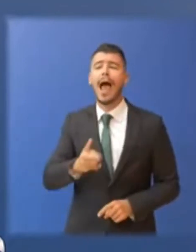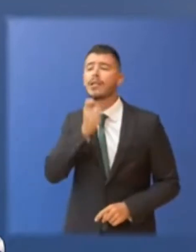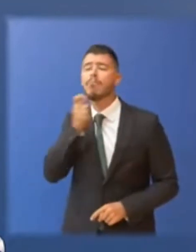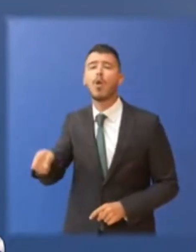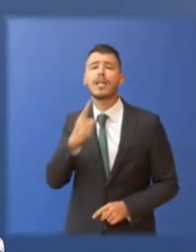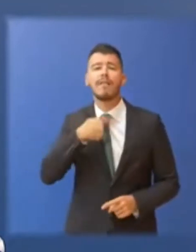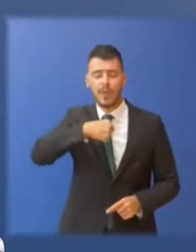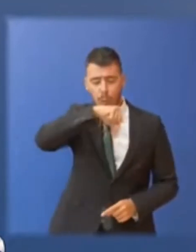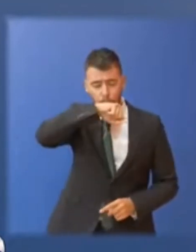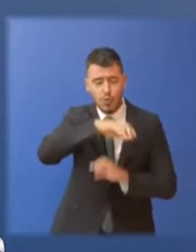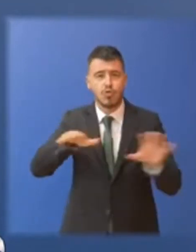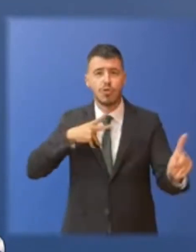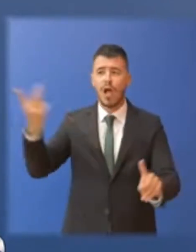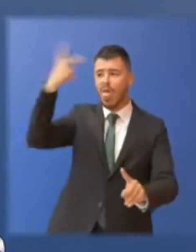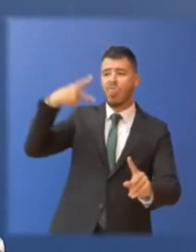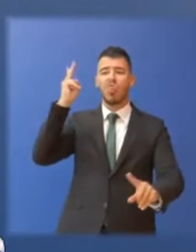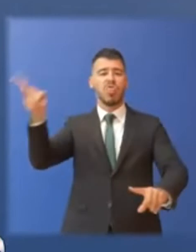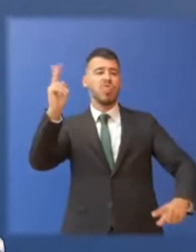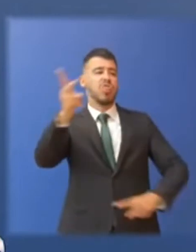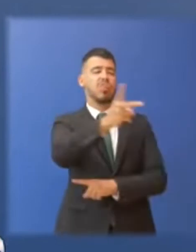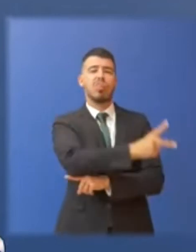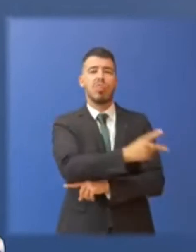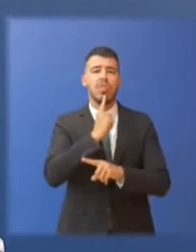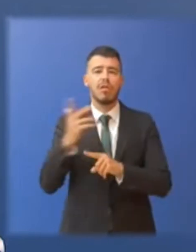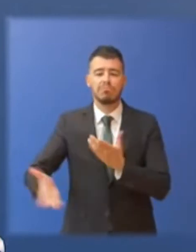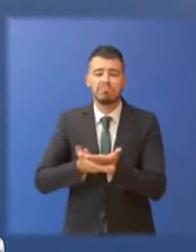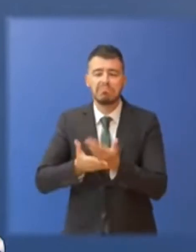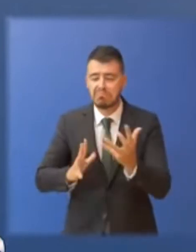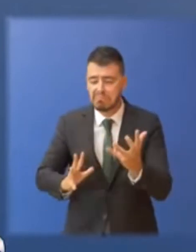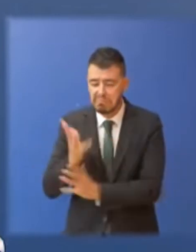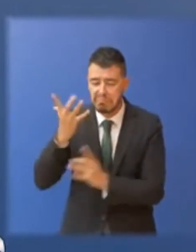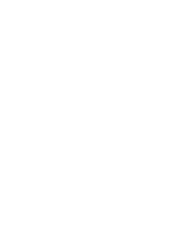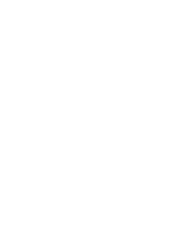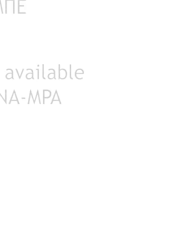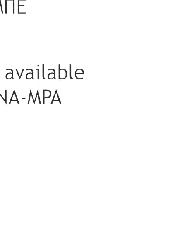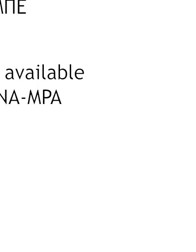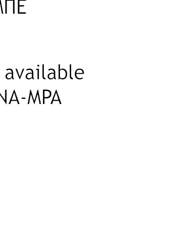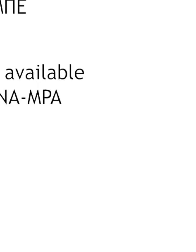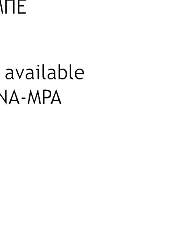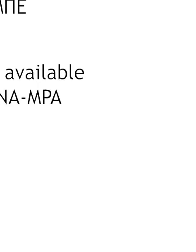καθημερινότητα των ανθρώπων δεν φέρνουν. Γι' αυτό και οι πολίτες αποδοκιμάζουν αυτές τις πρακτικές.